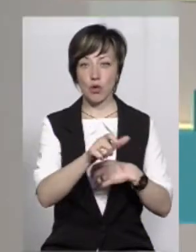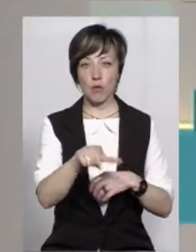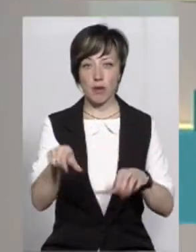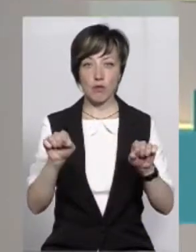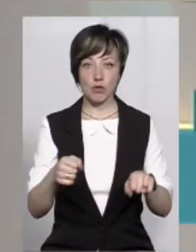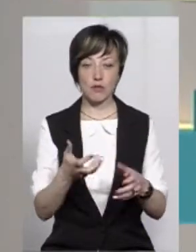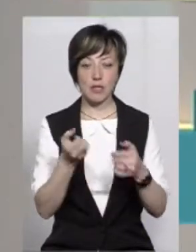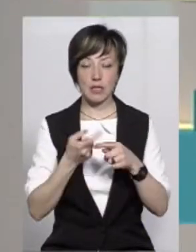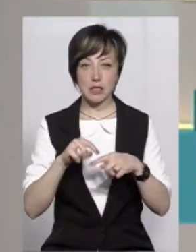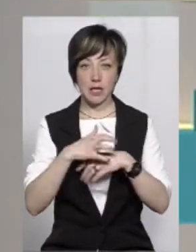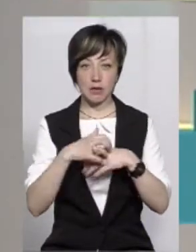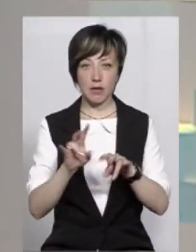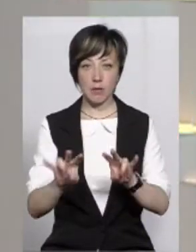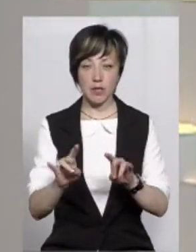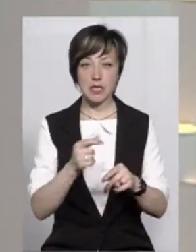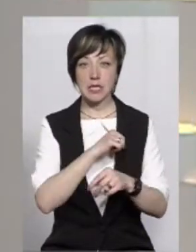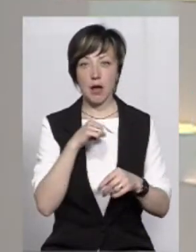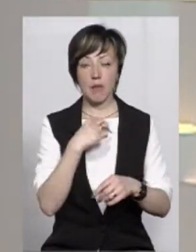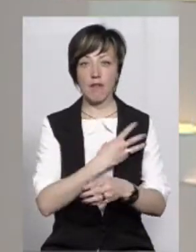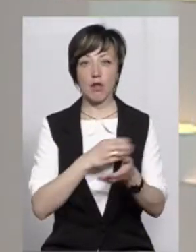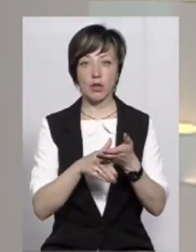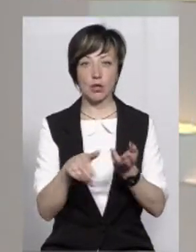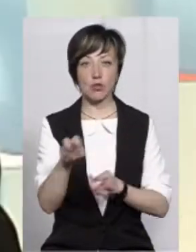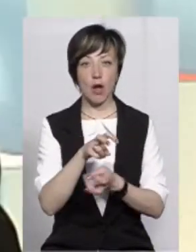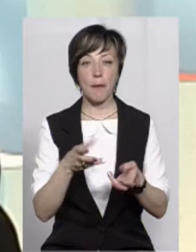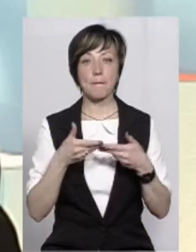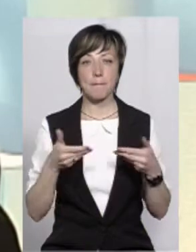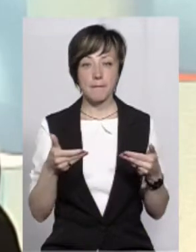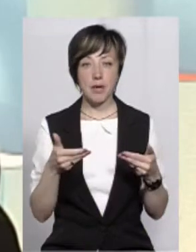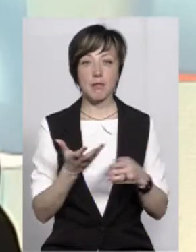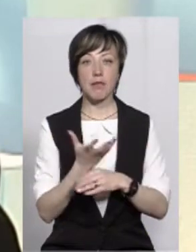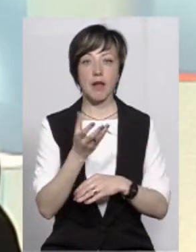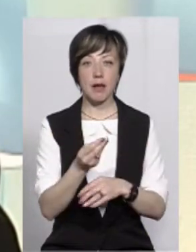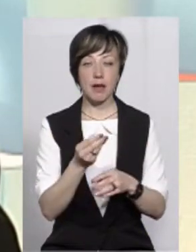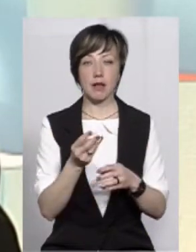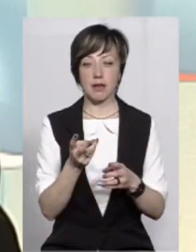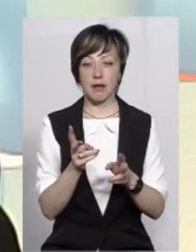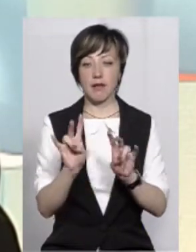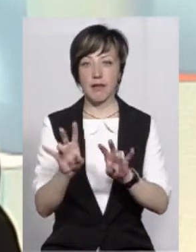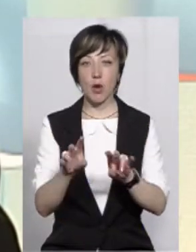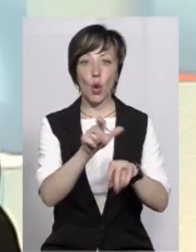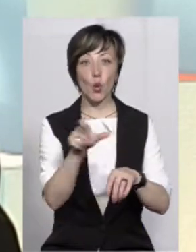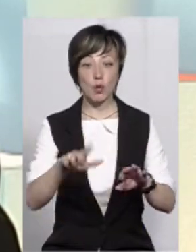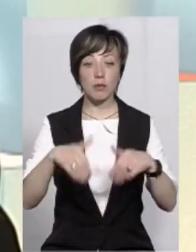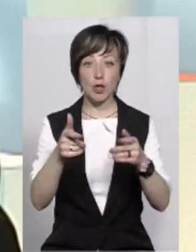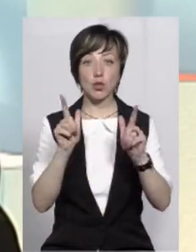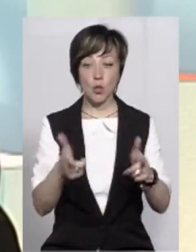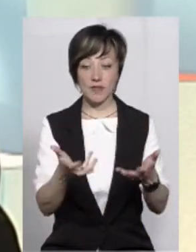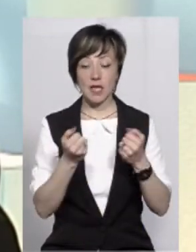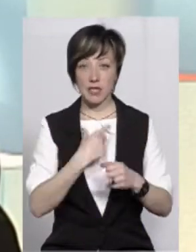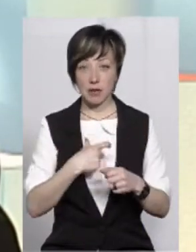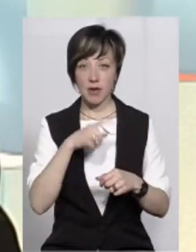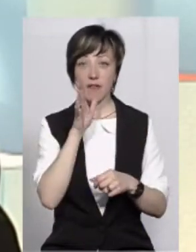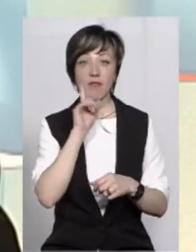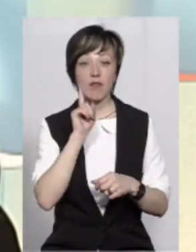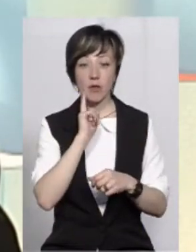громадян, які можуть взяти цих кішок на перетримку. Самі волонтери шукають. Ми шукаємо платні перетримки. Тобто ми навіть людям, які згодні взяти цю